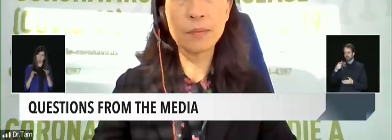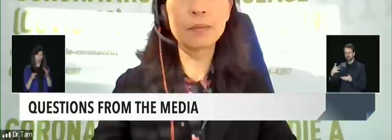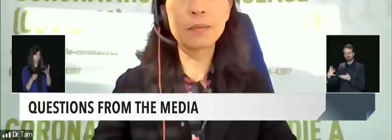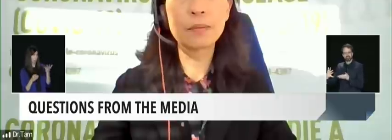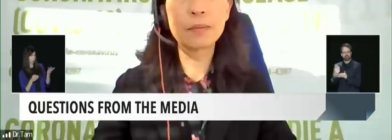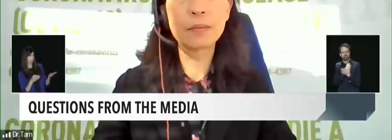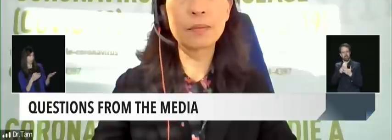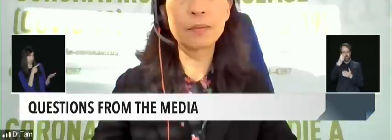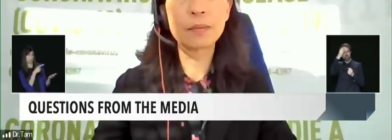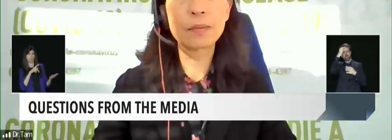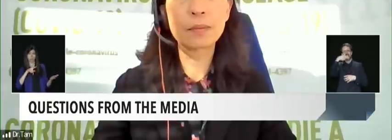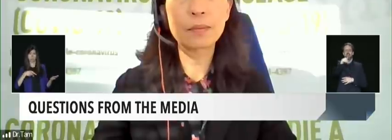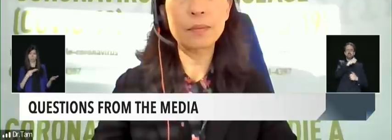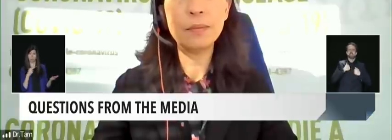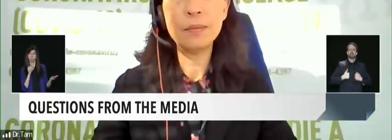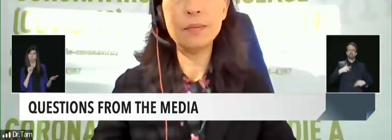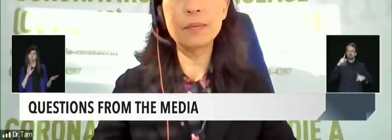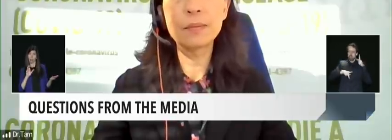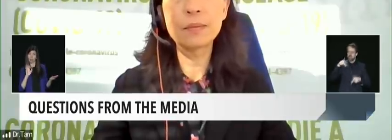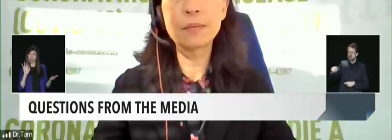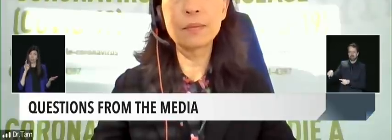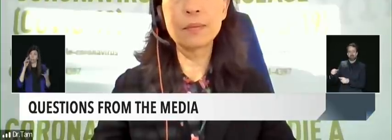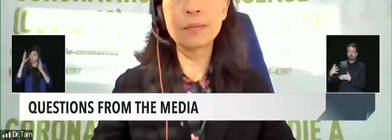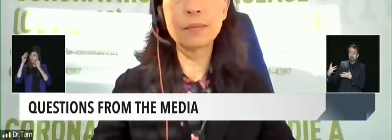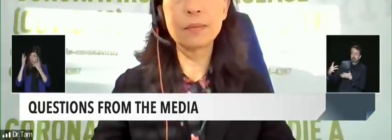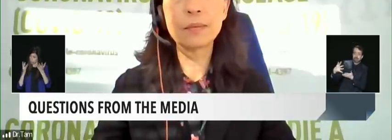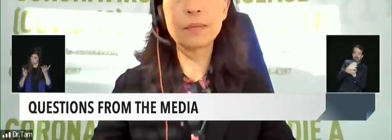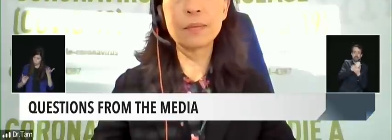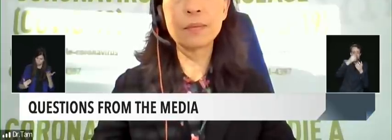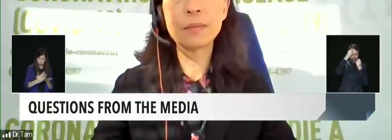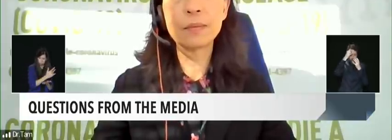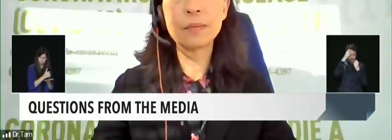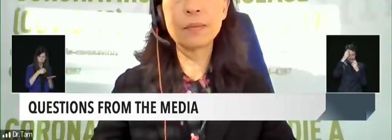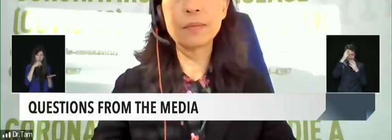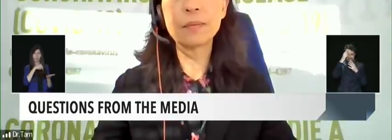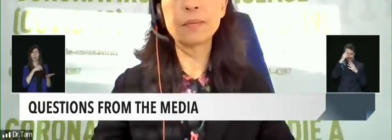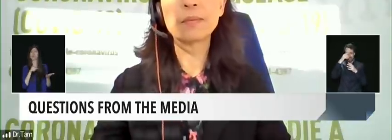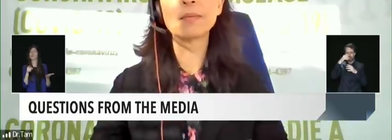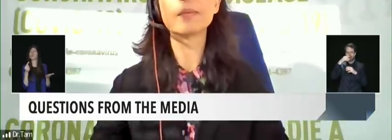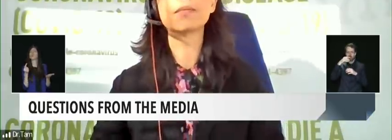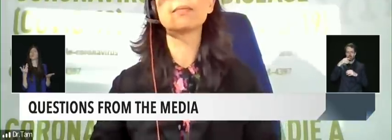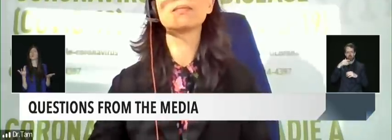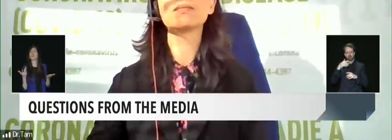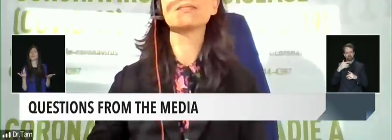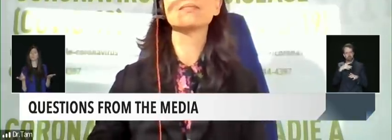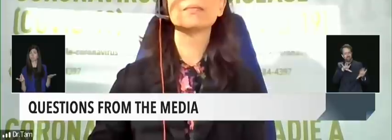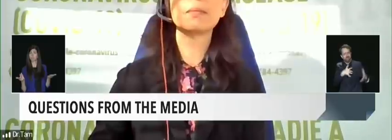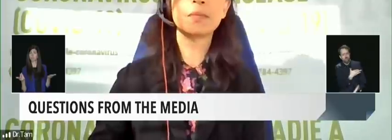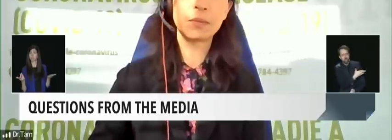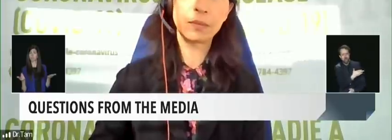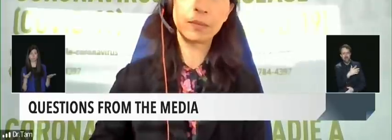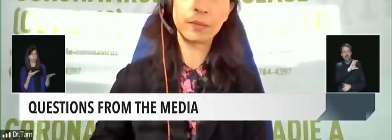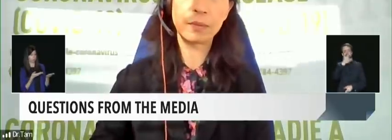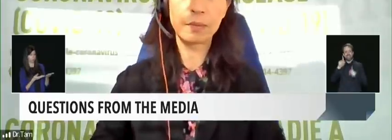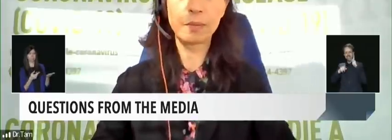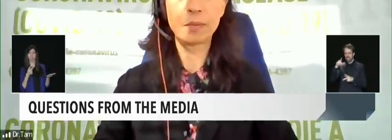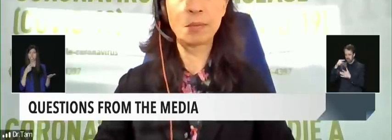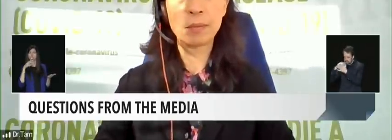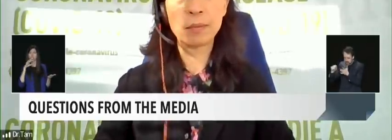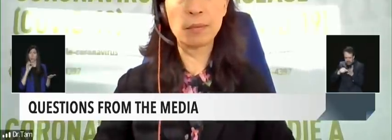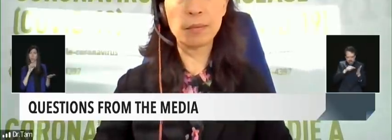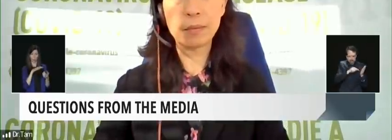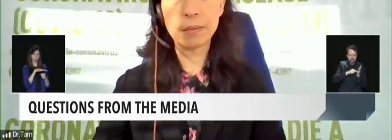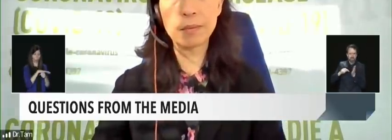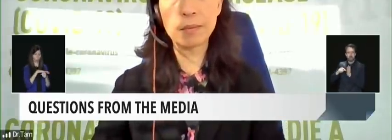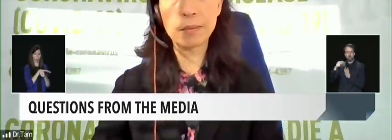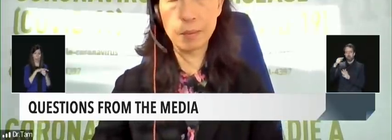Donc précisément, à quoi ça sert de collecter toutes les données de géolocalisation des Canadiens au niveau de la modélisation.